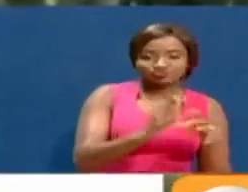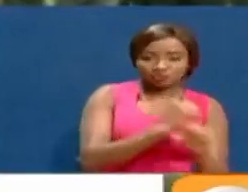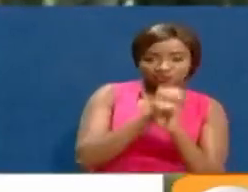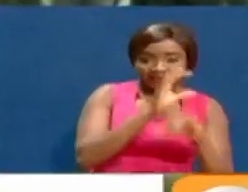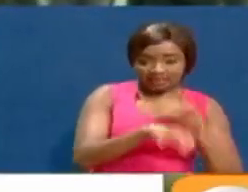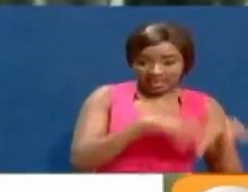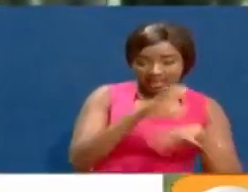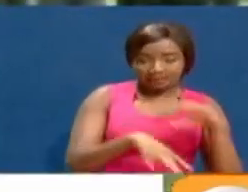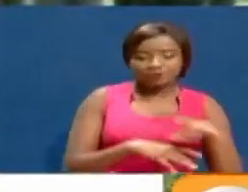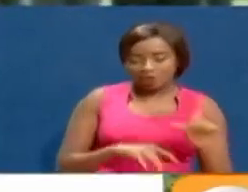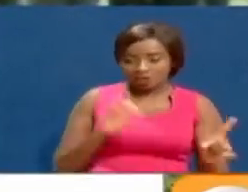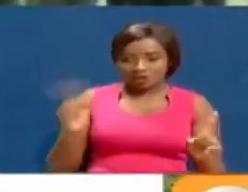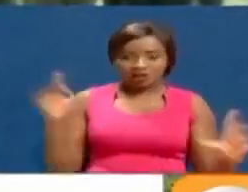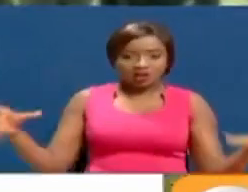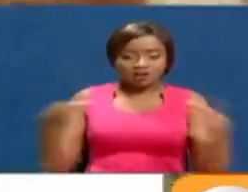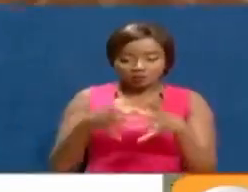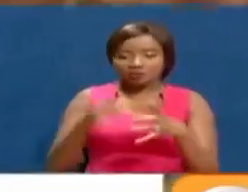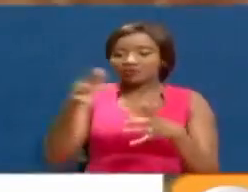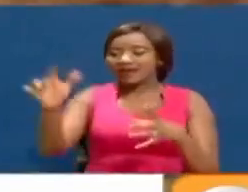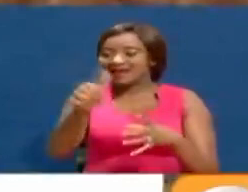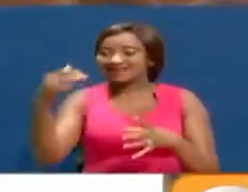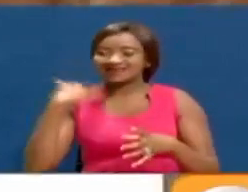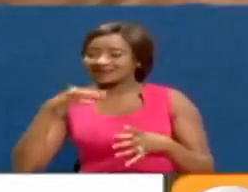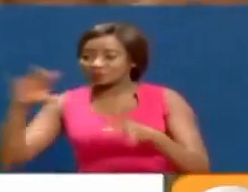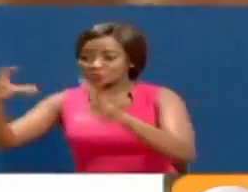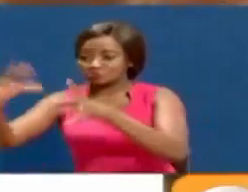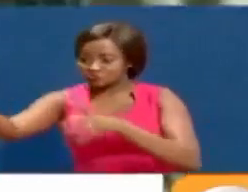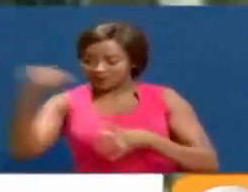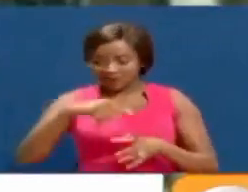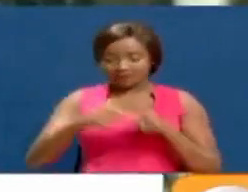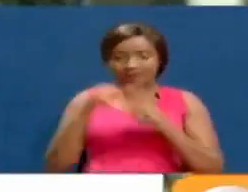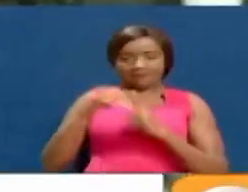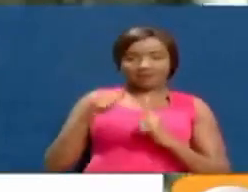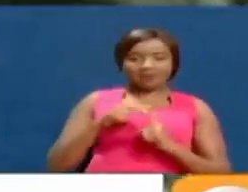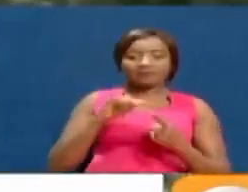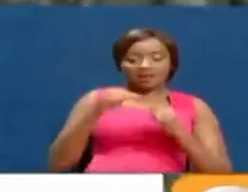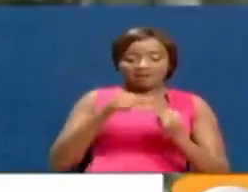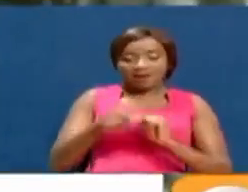wahalifu wanaodaiwa kutoka katika kaunti ya Turkana. Maafisa hao pia wanawasaka mifugo